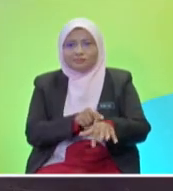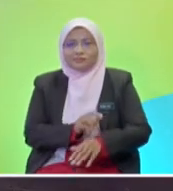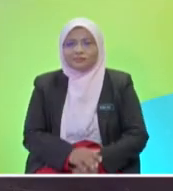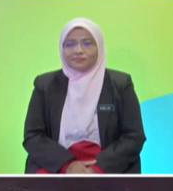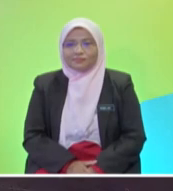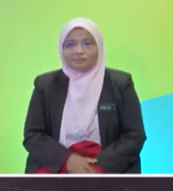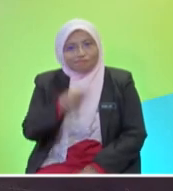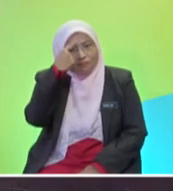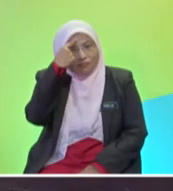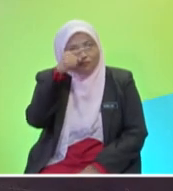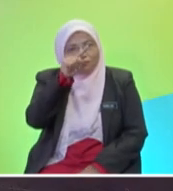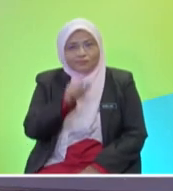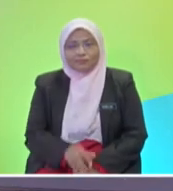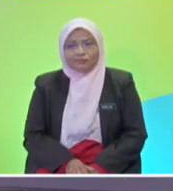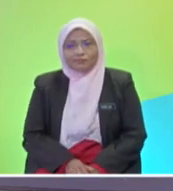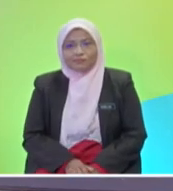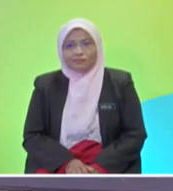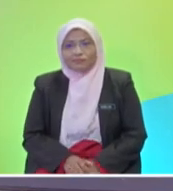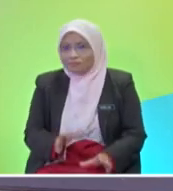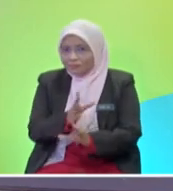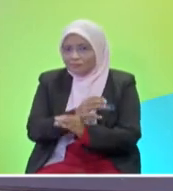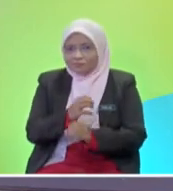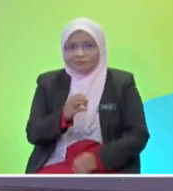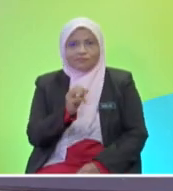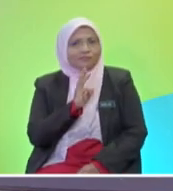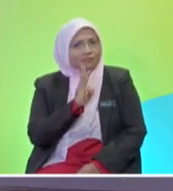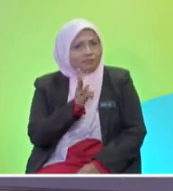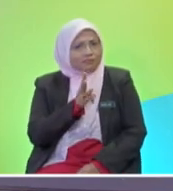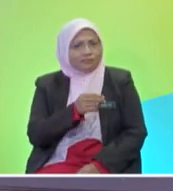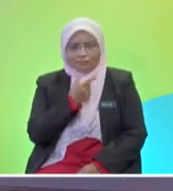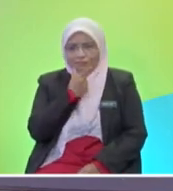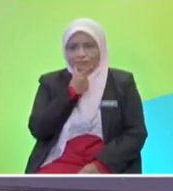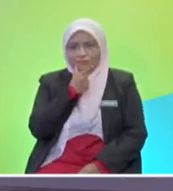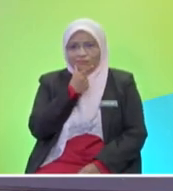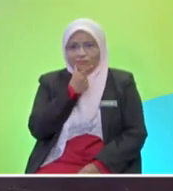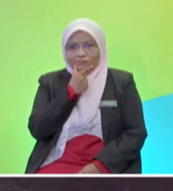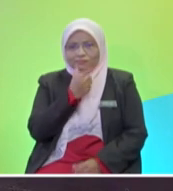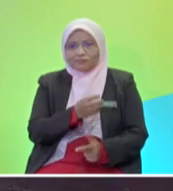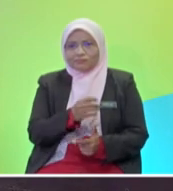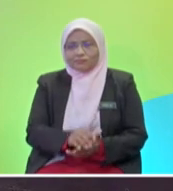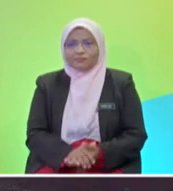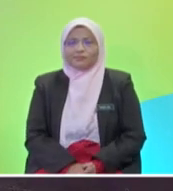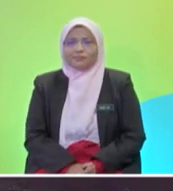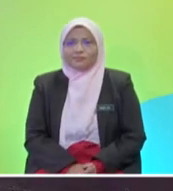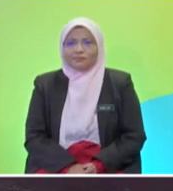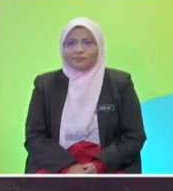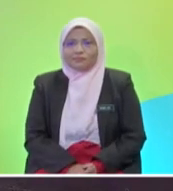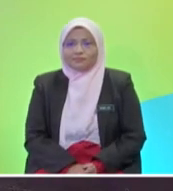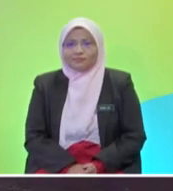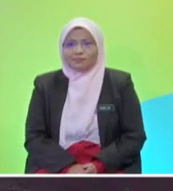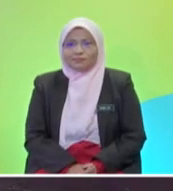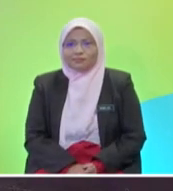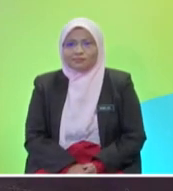fungsi daun untuk menyerap air kan cikgu? Menyerap air? Ataupun tempat disediakan makanan? Ya